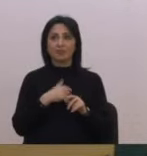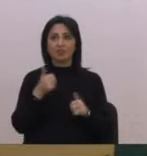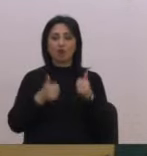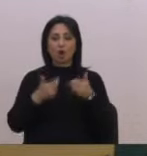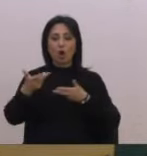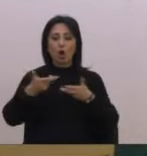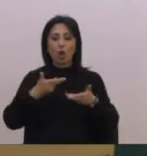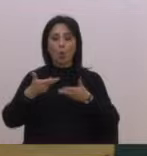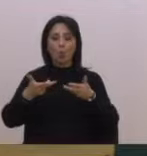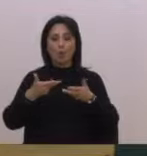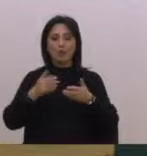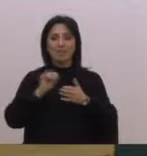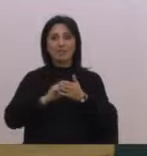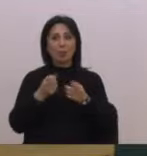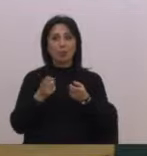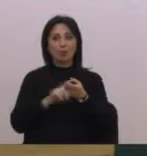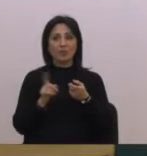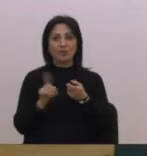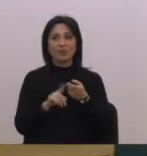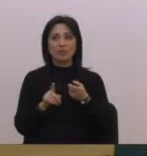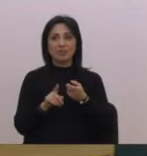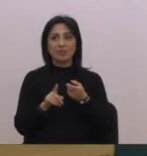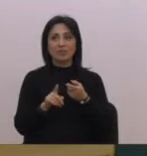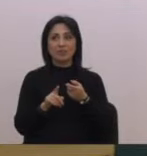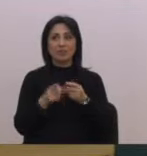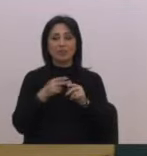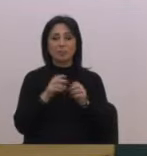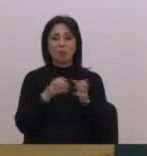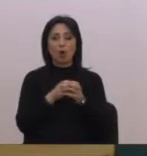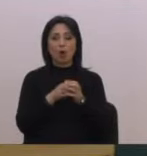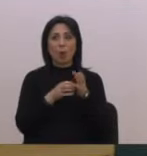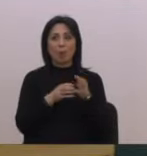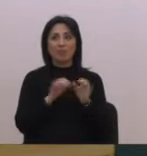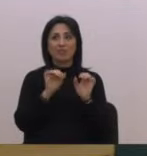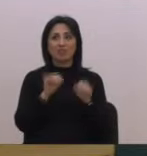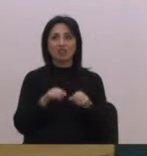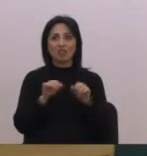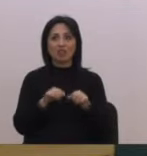კონკურენციის საფუძველზე ოღონდ. Იმ კომპანიას